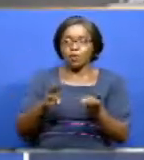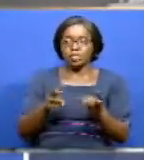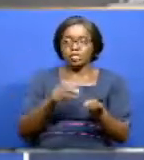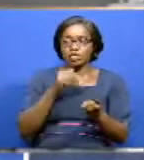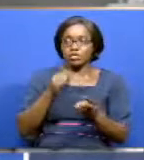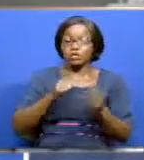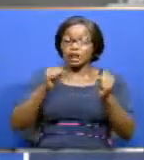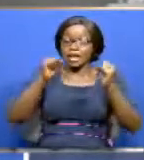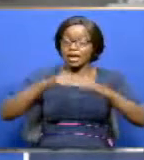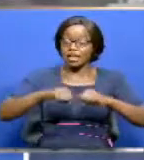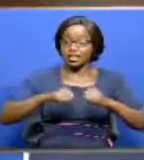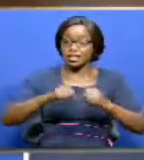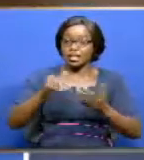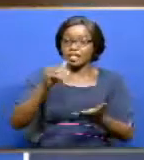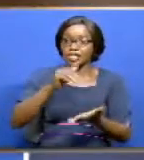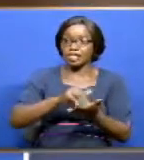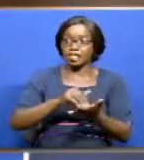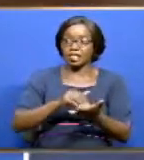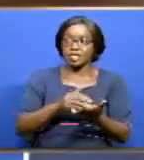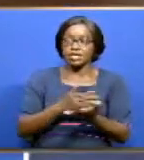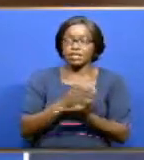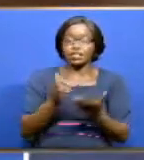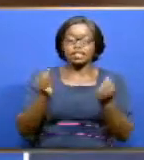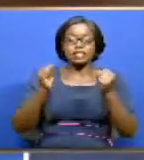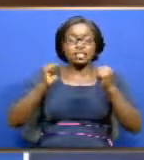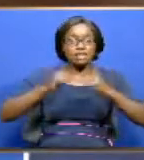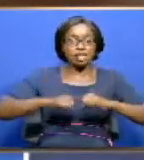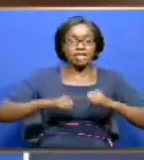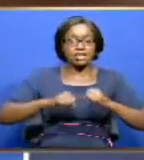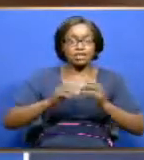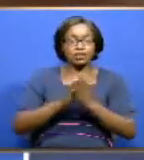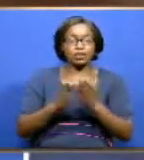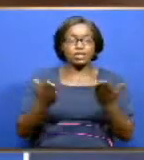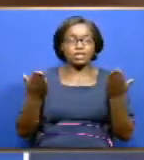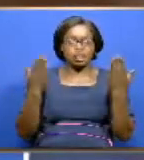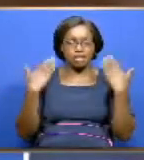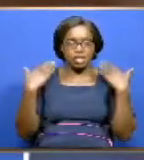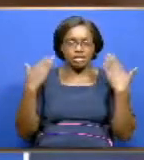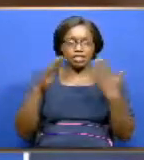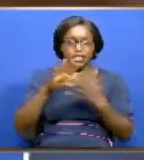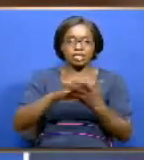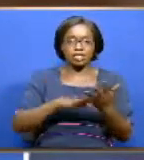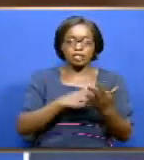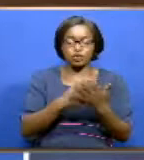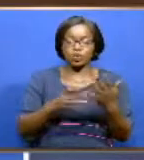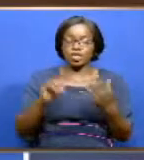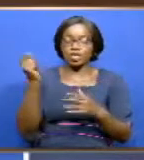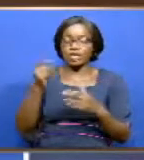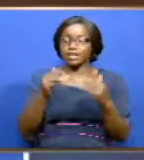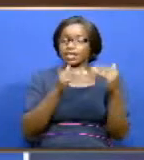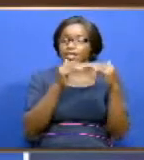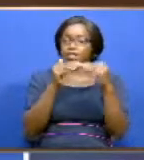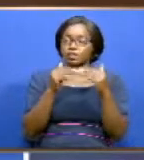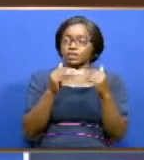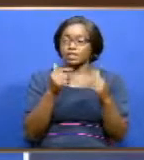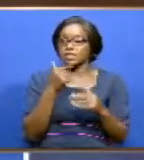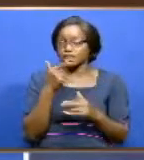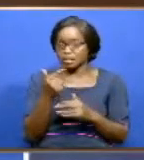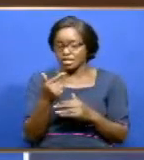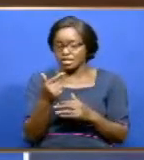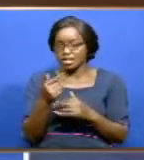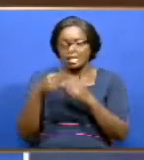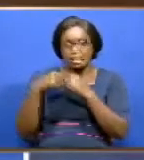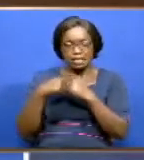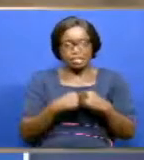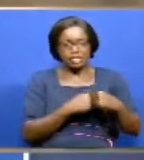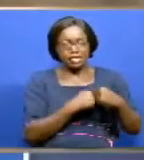tena. Hatua hiyo imeafikiwa kwa pamoja na kampuni ya Airtel Networks Kenya Limited. Kibati alisema changamoto